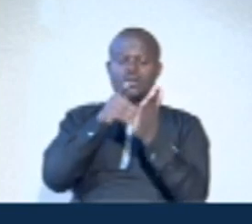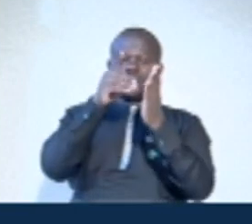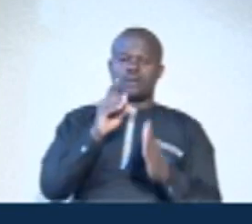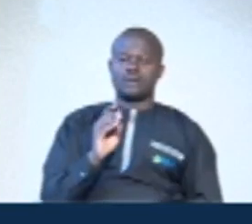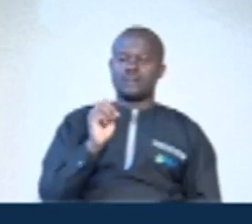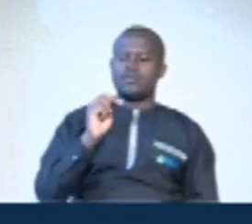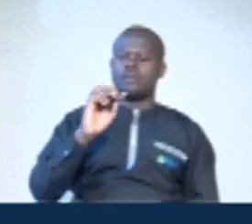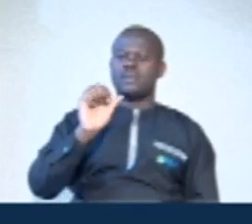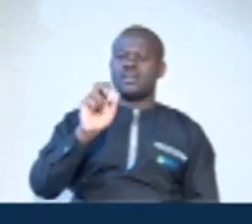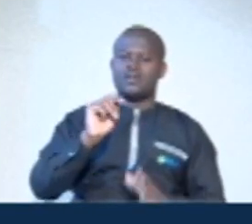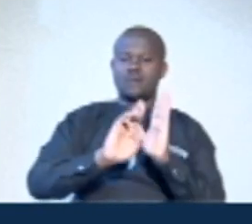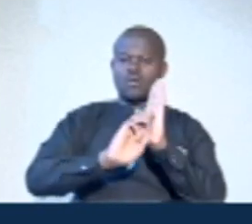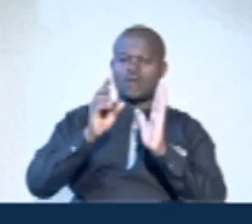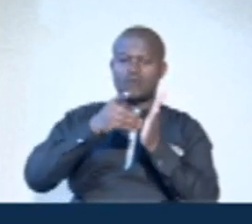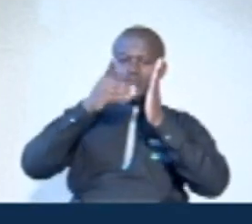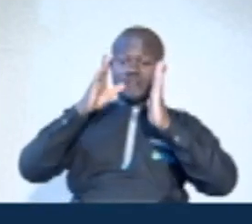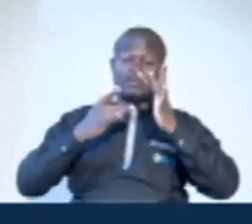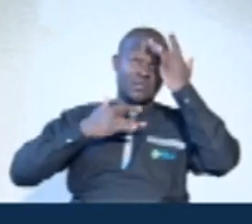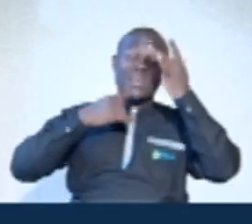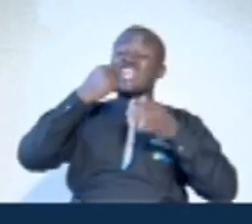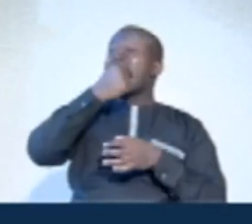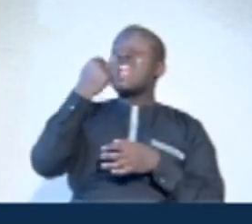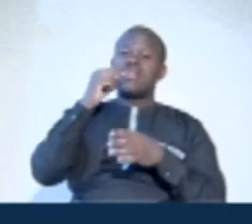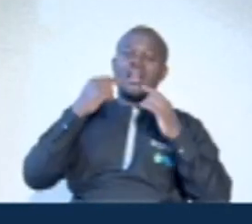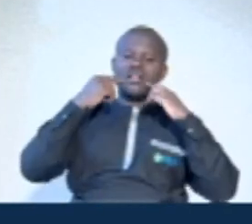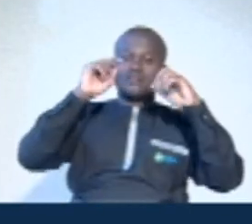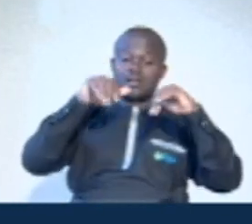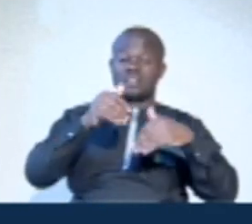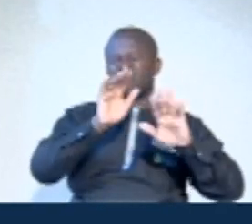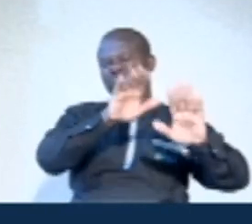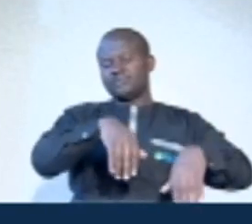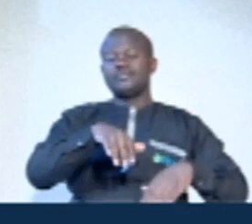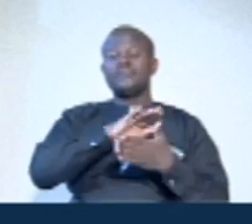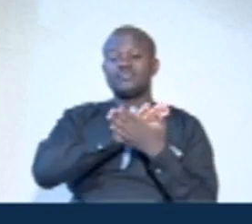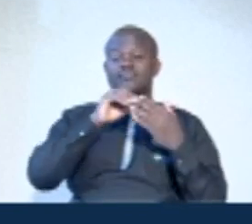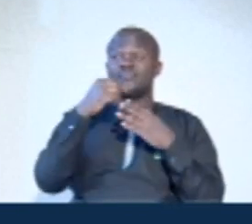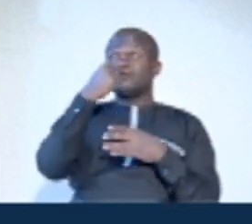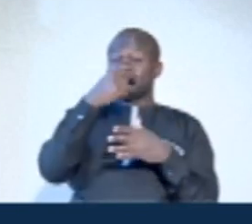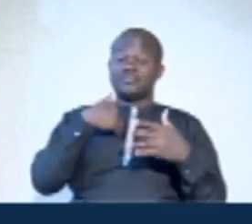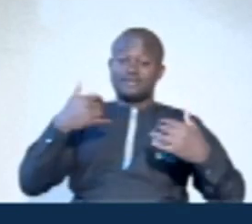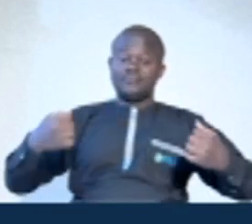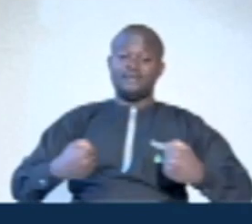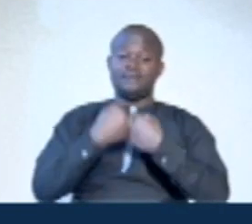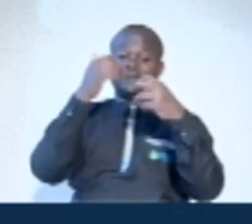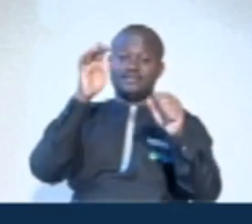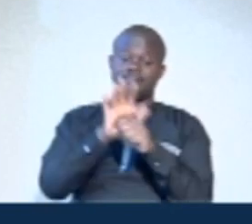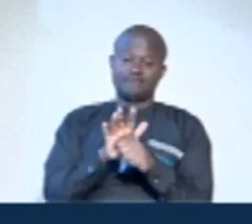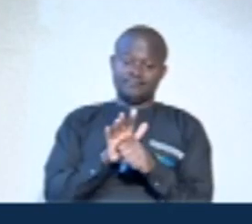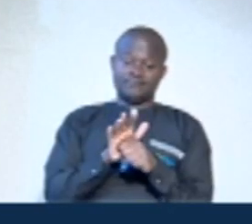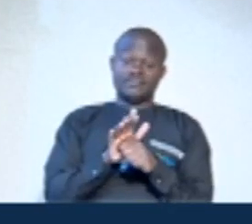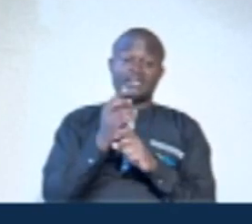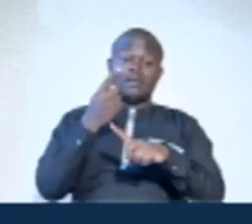Muhigana Adelaide uhagarariye abaganga b'indwara zo mu kanwa avuga ko kwirengagiza isuku yo mu kanwa nkana bizana ingaruka nyinshi. Ariko kandi